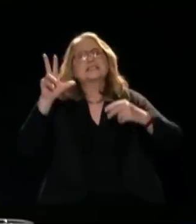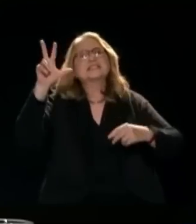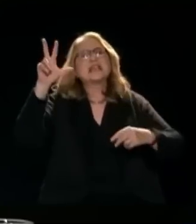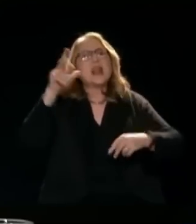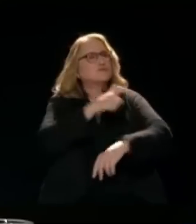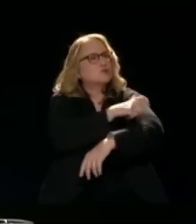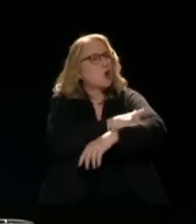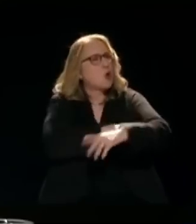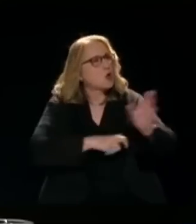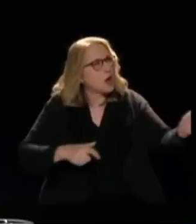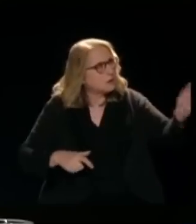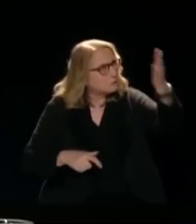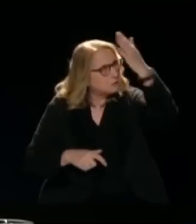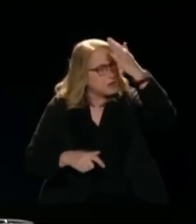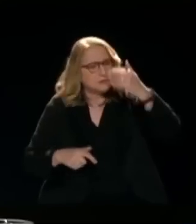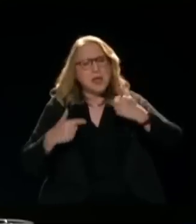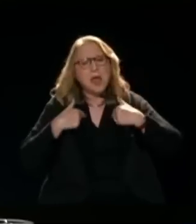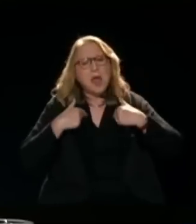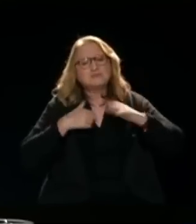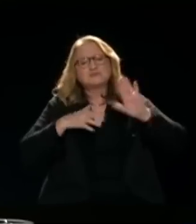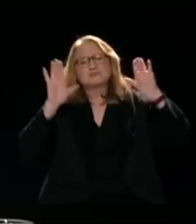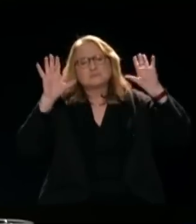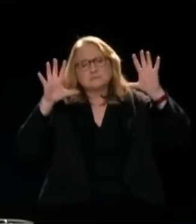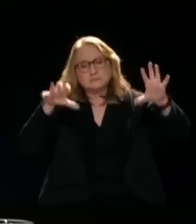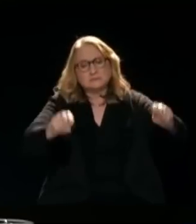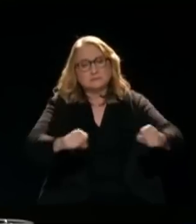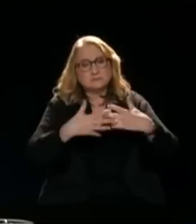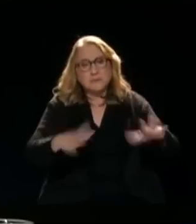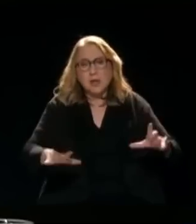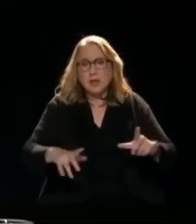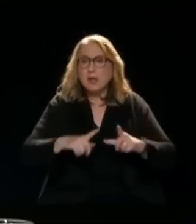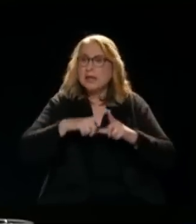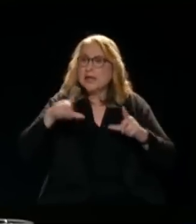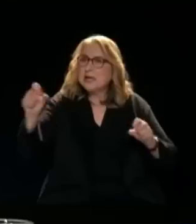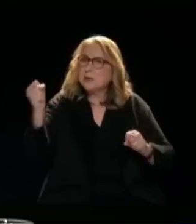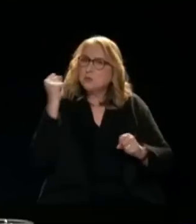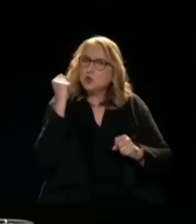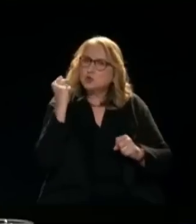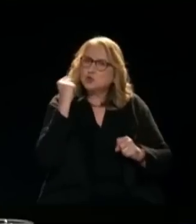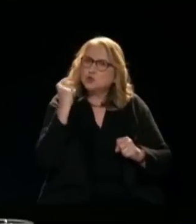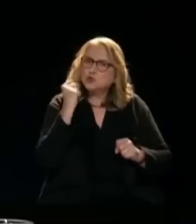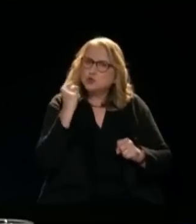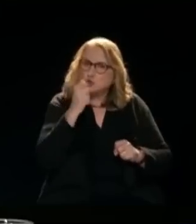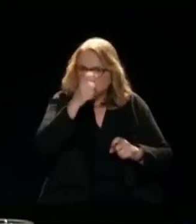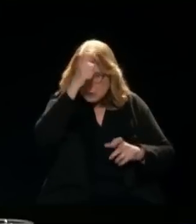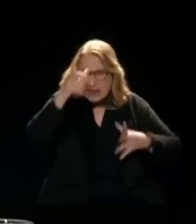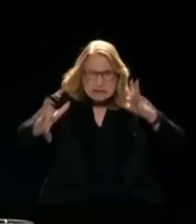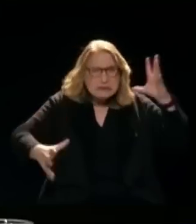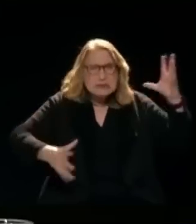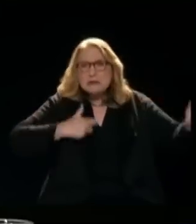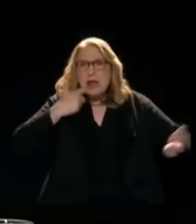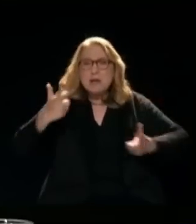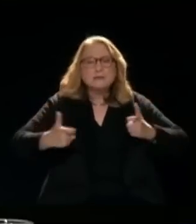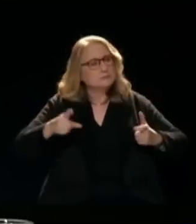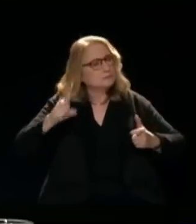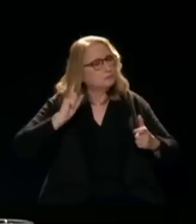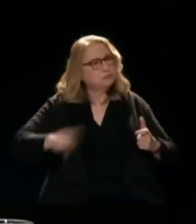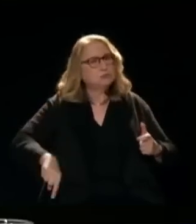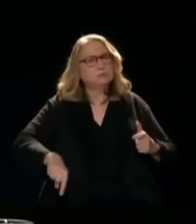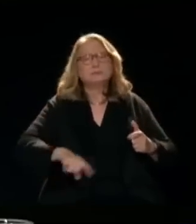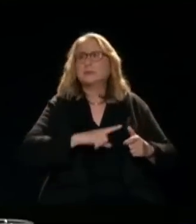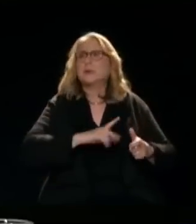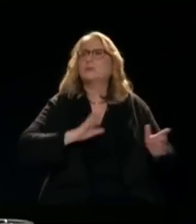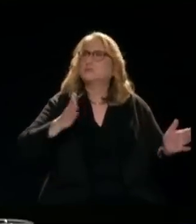στη Διεύθυνση Θαλασσών του Συμβουλίου Ασφαλείας. Αλλά εγώ θα το κάνω. Γιατί δεν το κάνουμε εμείς? Τι φοβόμαστε? Ή αν